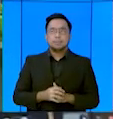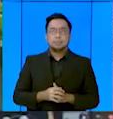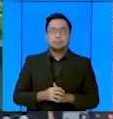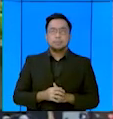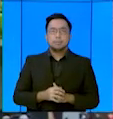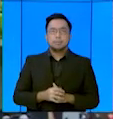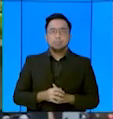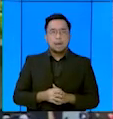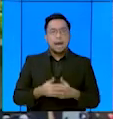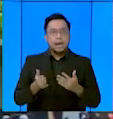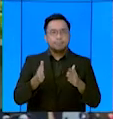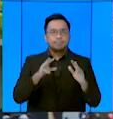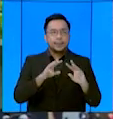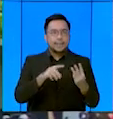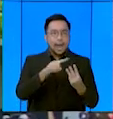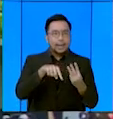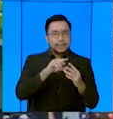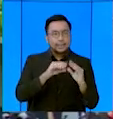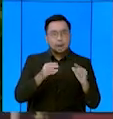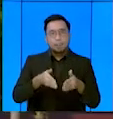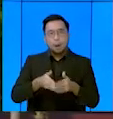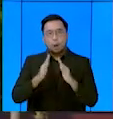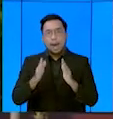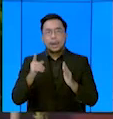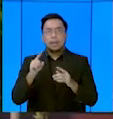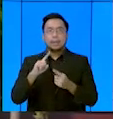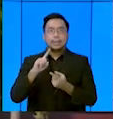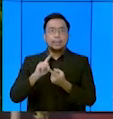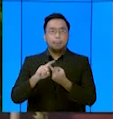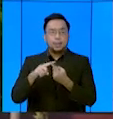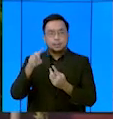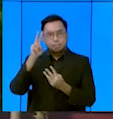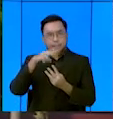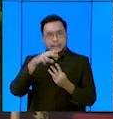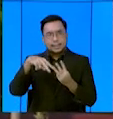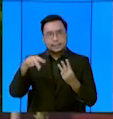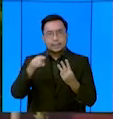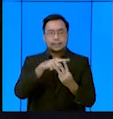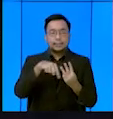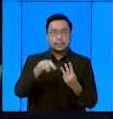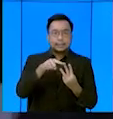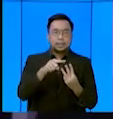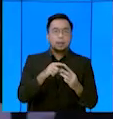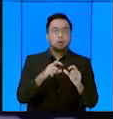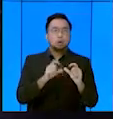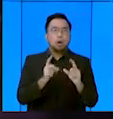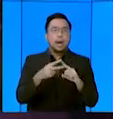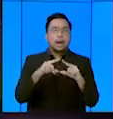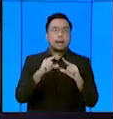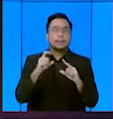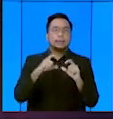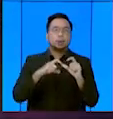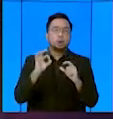Sementara itu, 3 kuli bangunan teman Peggy Perong hari ini akan diperiksa di Polda Jawa Barat. Ketiganya yaitu Suharso alias Bondol,